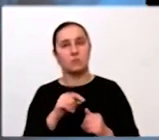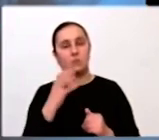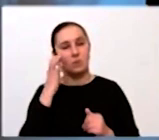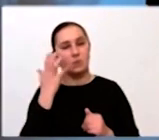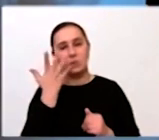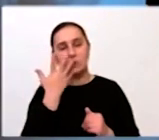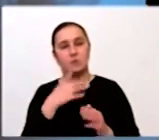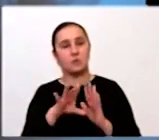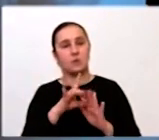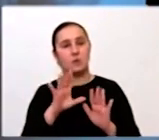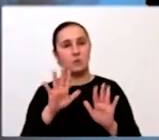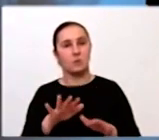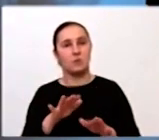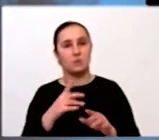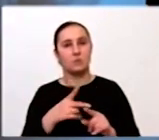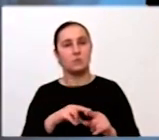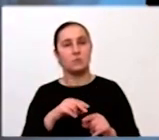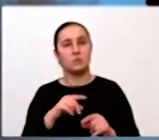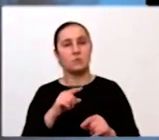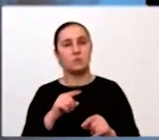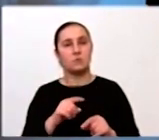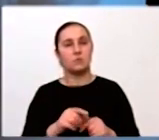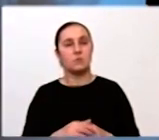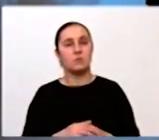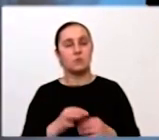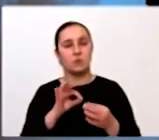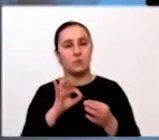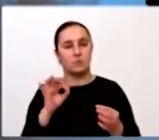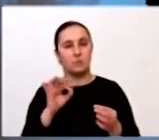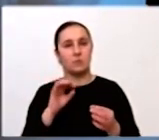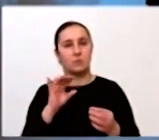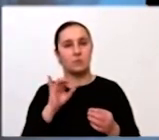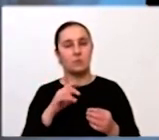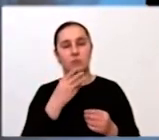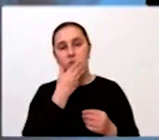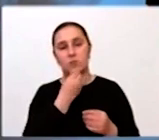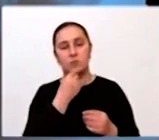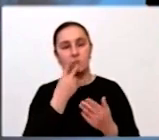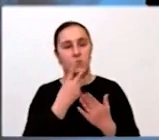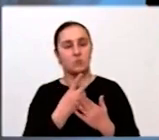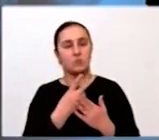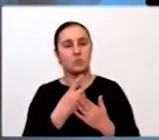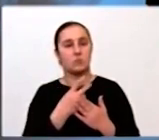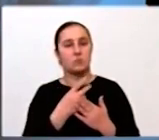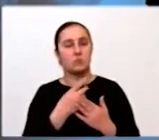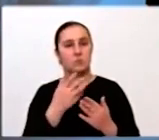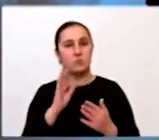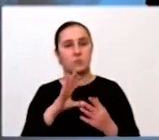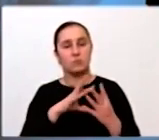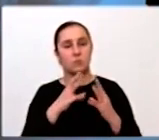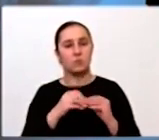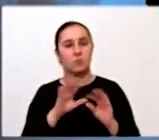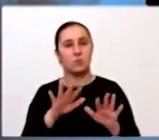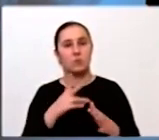qora rangni tanlagan holda, demak, ipni chiroyli ko'rinishga keltirib oldik va umumiy